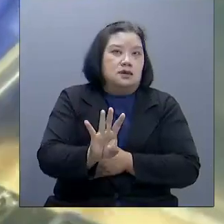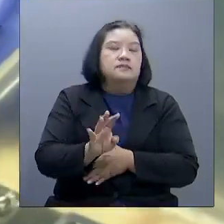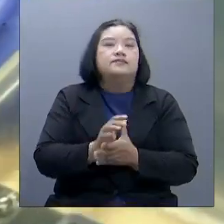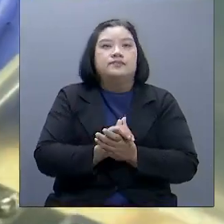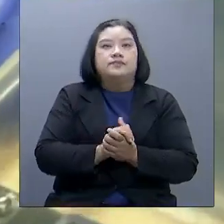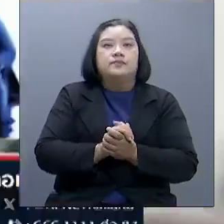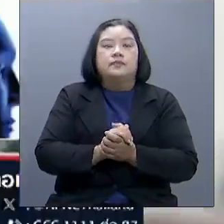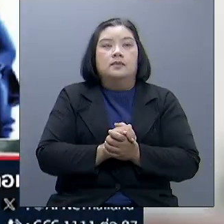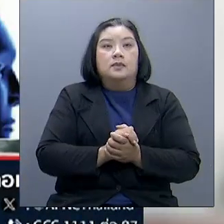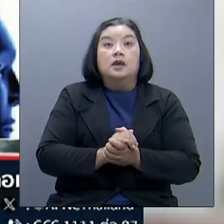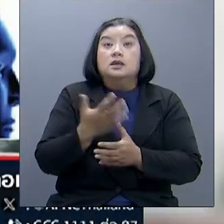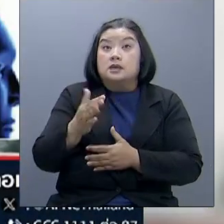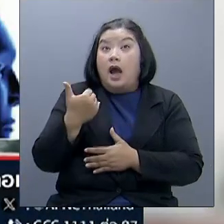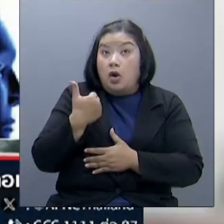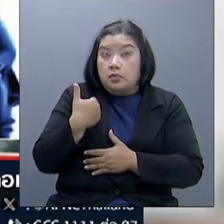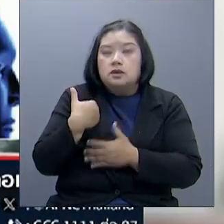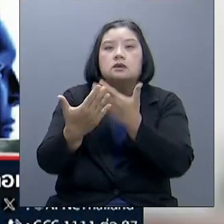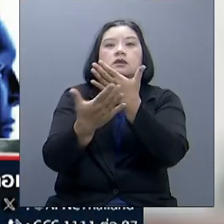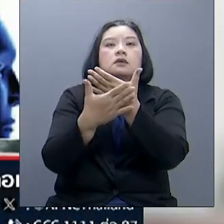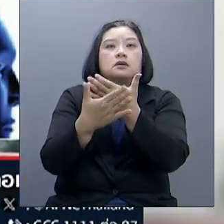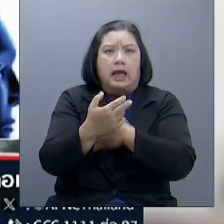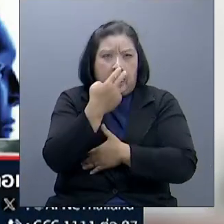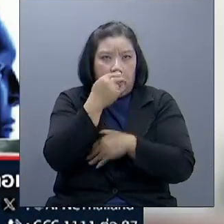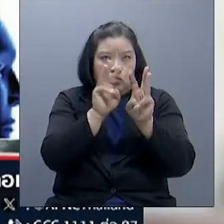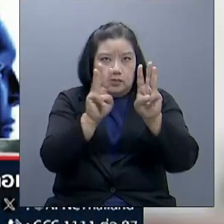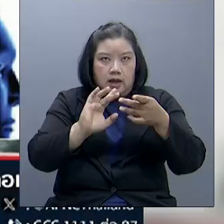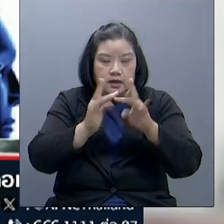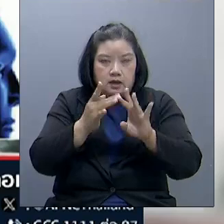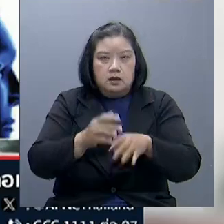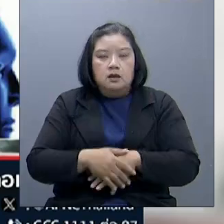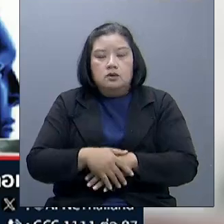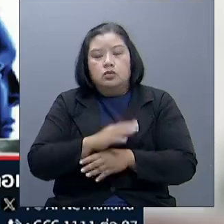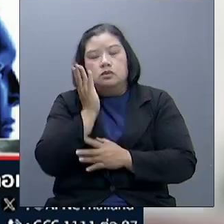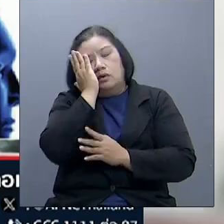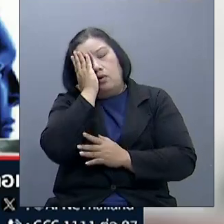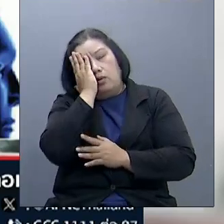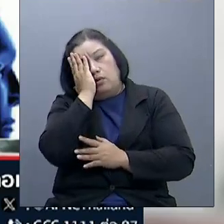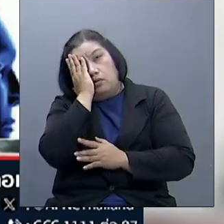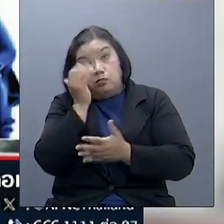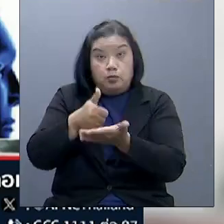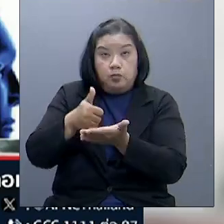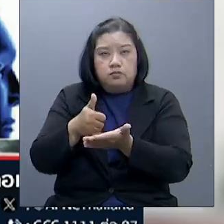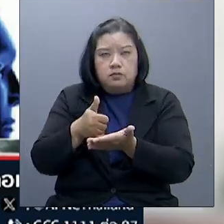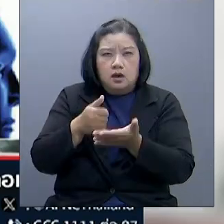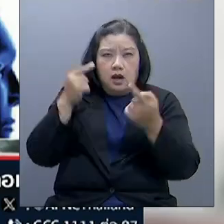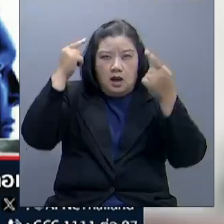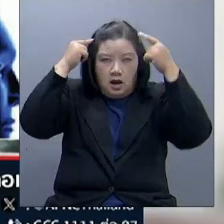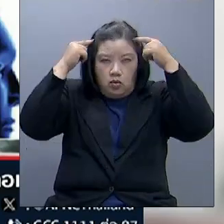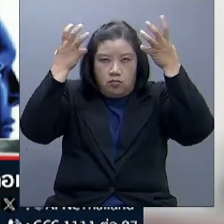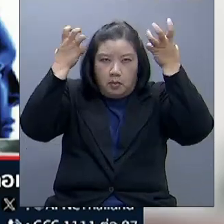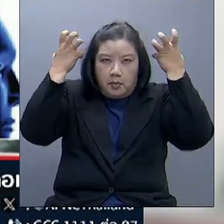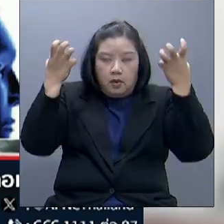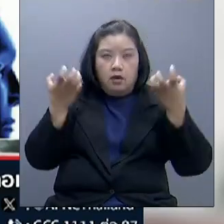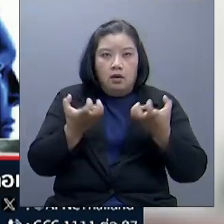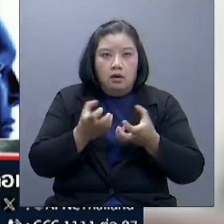ลเตือนในอินเทอร์เน็ตว่าลุกจากที่นอนกระทันหันทำให้กระดูกกะโหลกศีรษะแตกหัวใจหยุดเต้นเรื่องนี้ทางสถาบันประสาทวิทยากรมการแพทย์